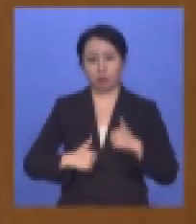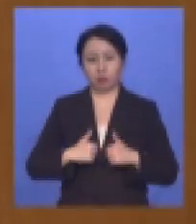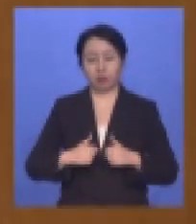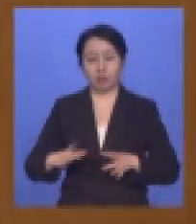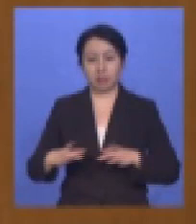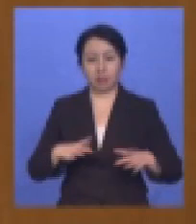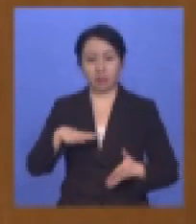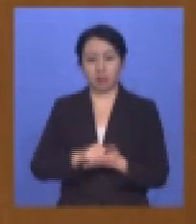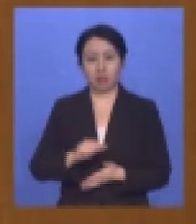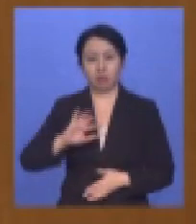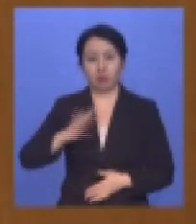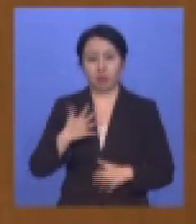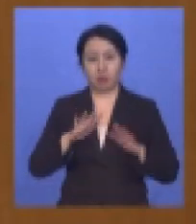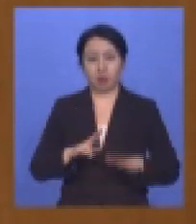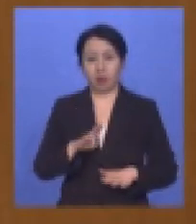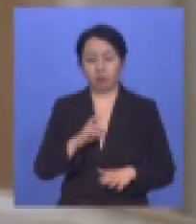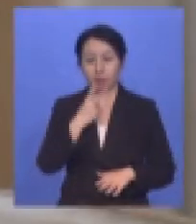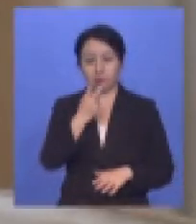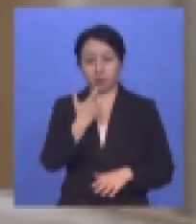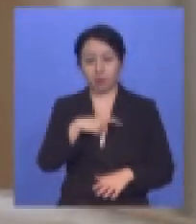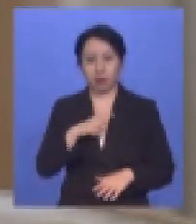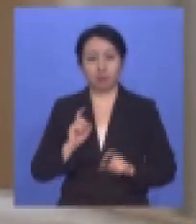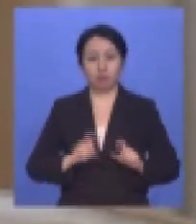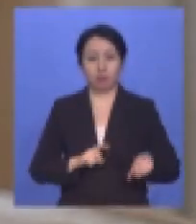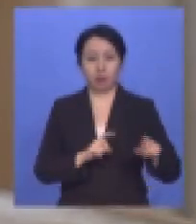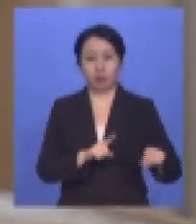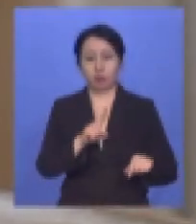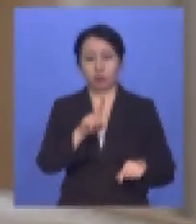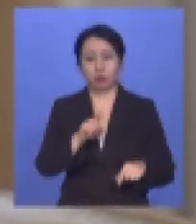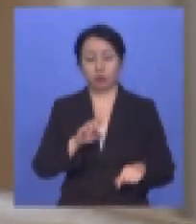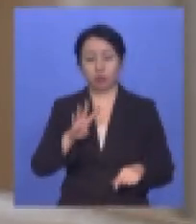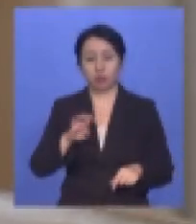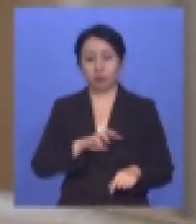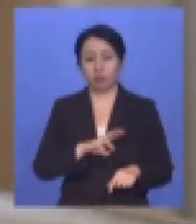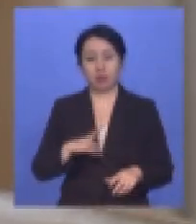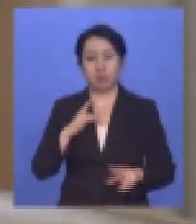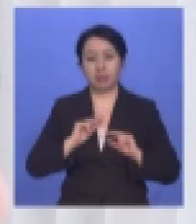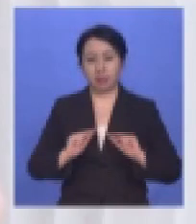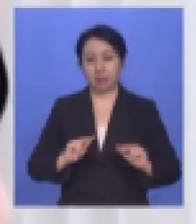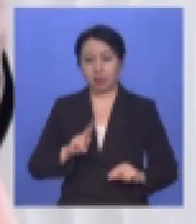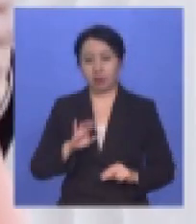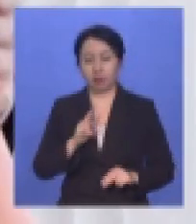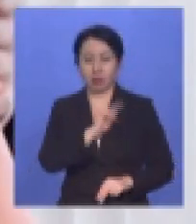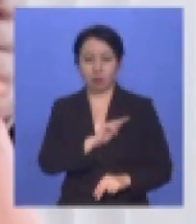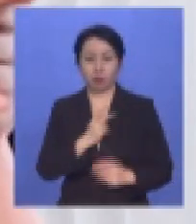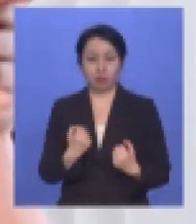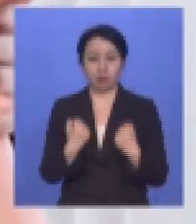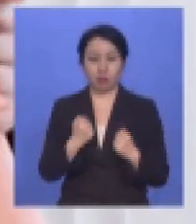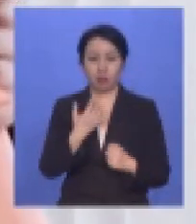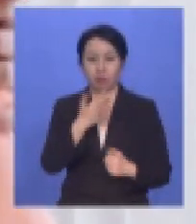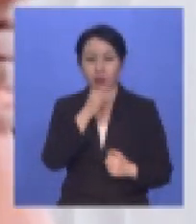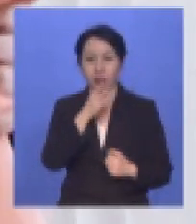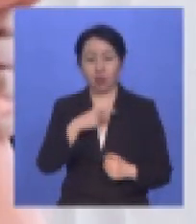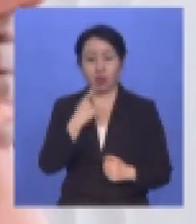диска занял 5-е место. Сергей Харламов показал себя в беге на дистанцию 100 и 400 метров. Тренер Дмитрий Клеев работает со спортсменами